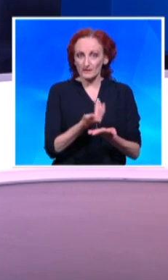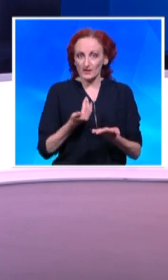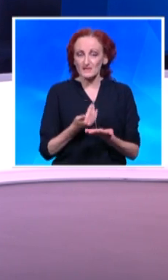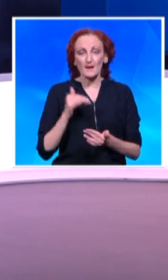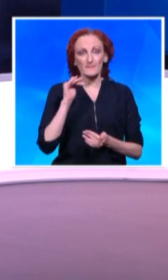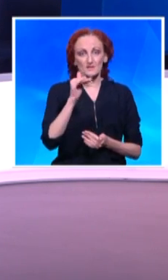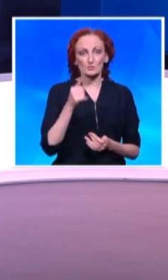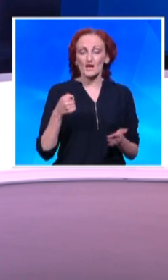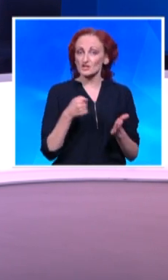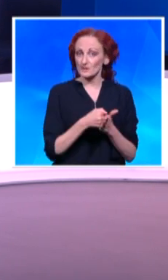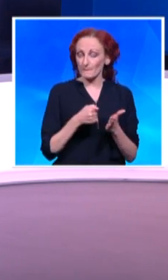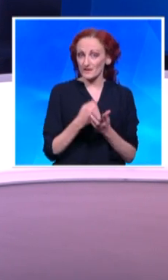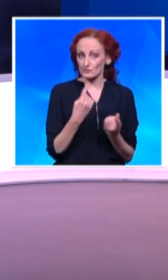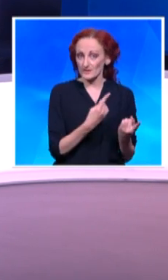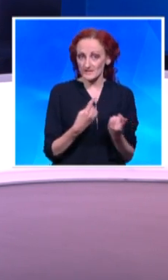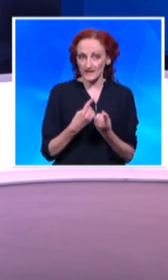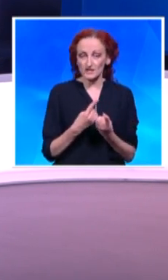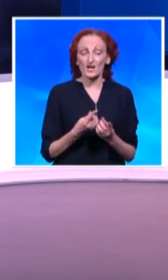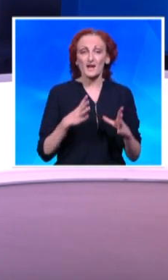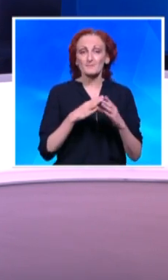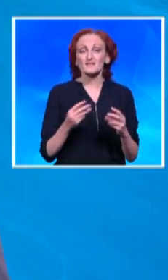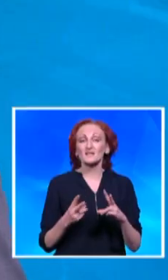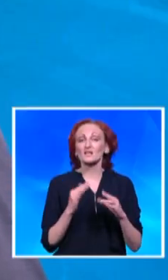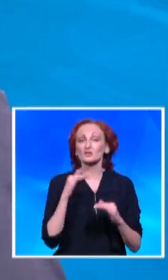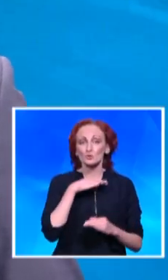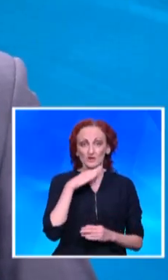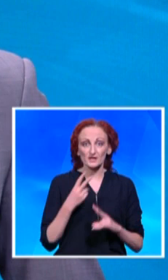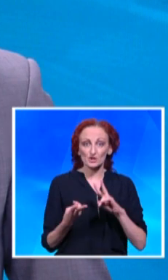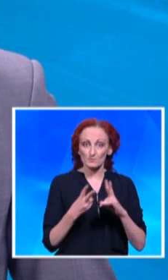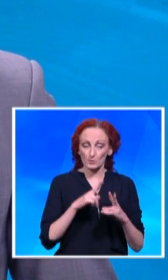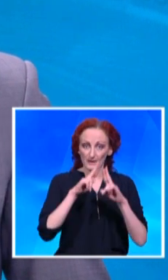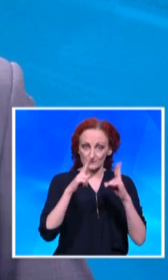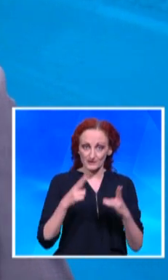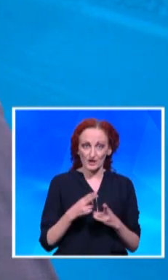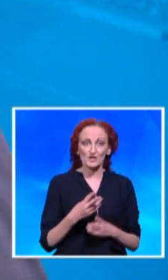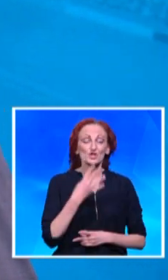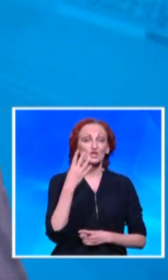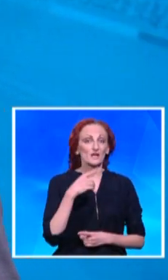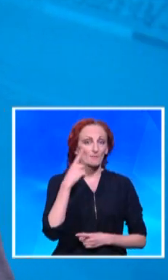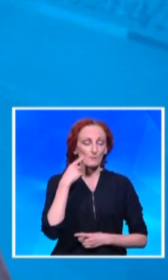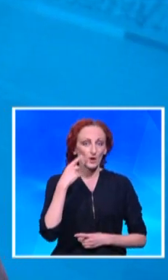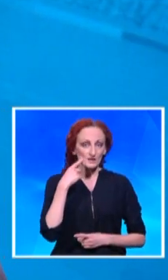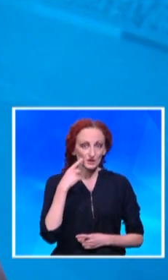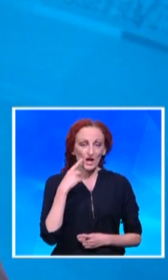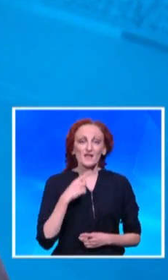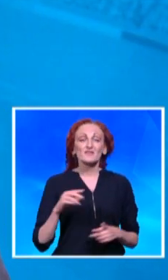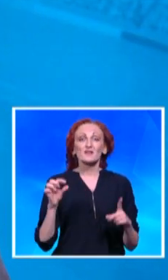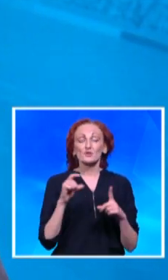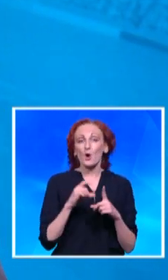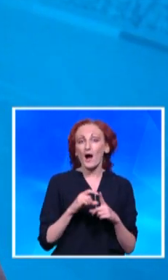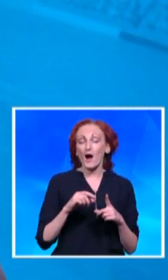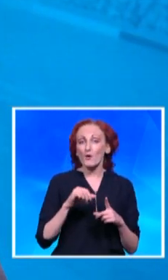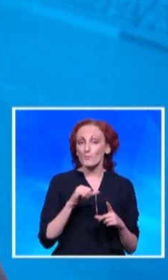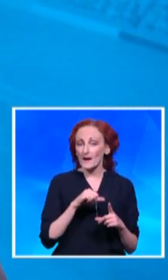Причината – липсата на достатъчно реформи в федерацията. Четирима юноши на Реал Мадрид се забъркаха в секс скандал. Те са обвинени